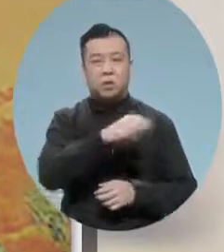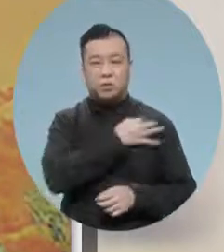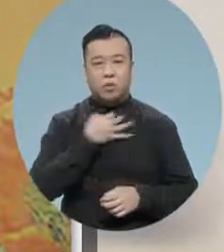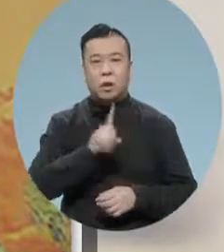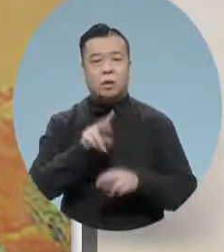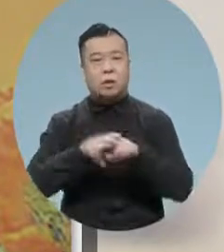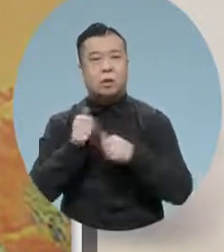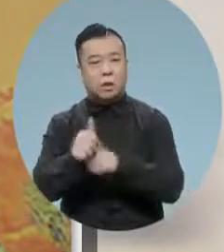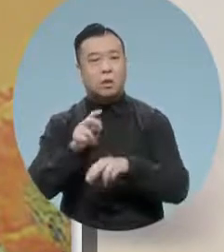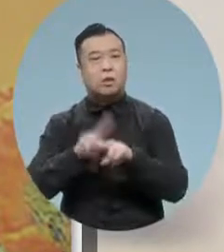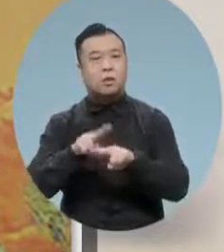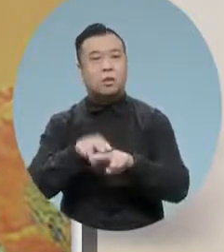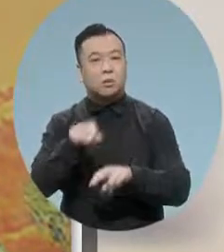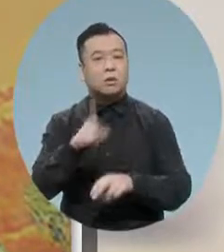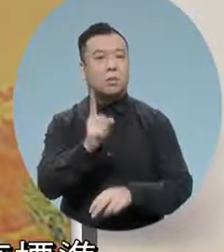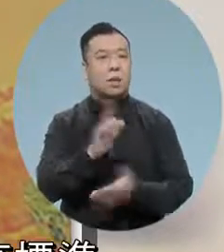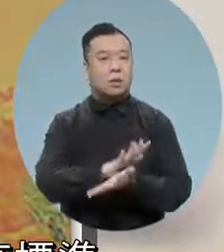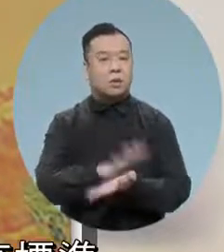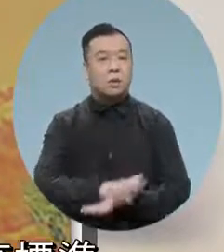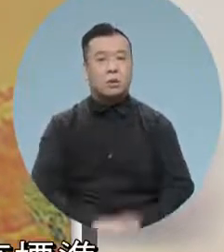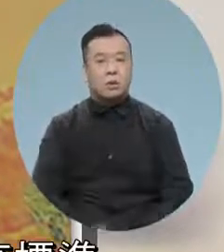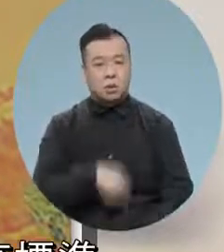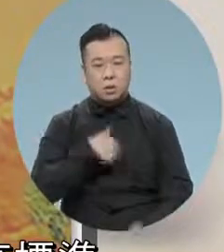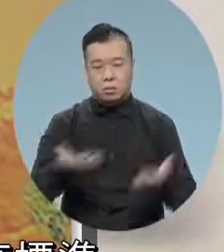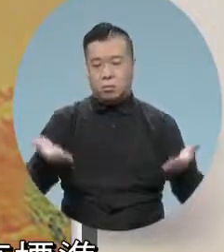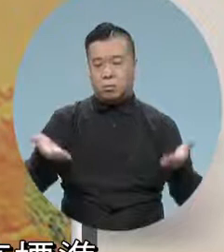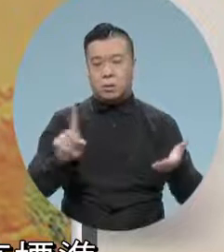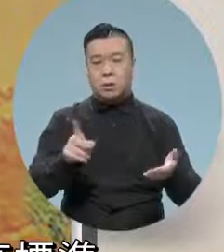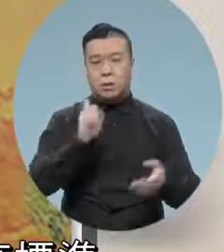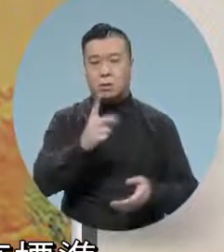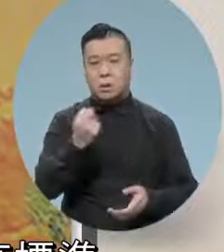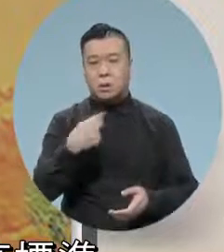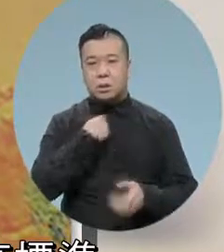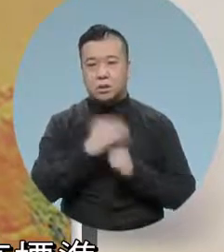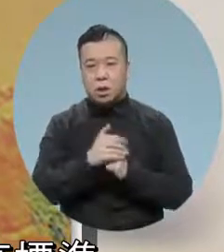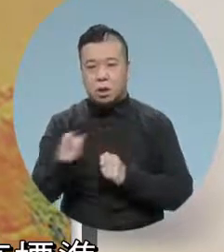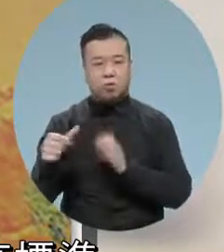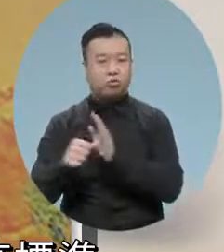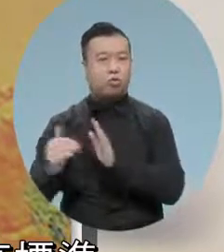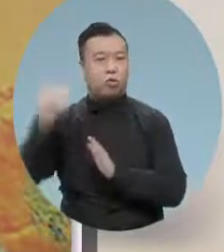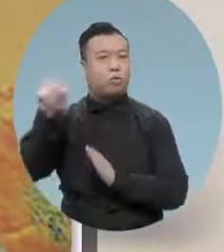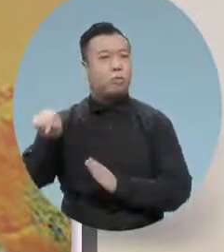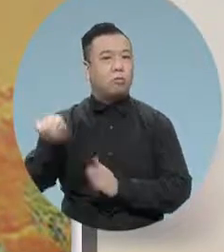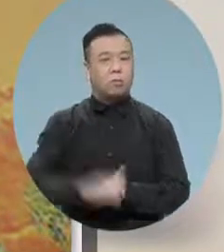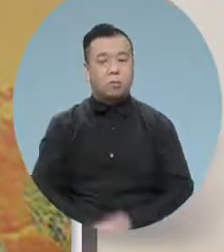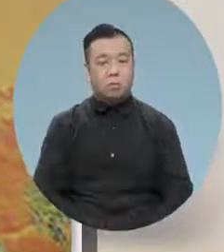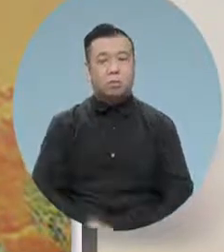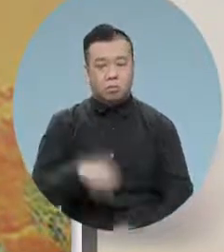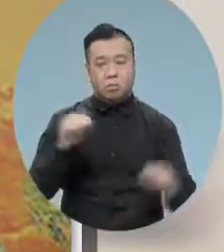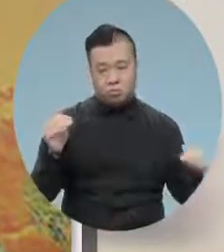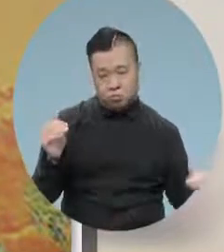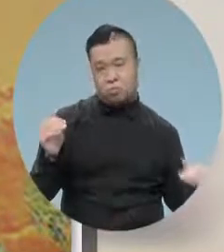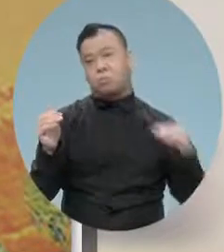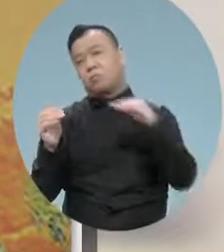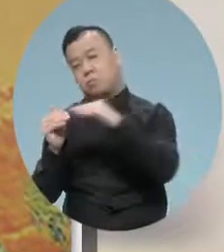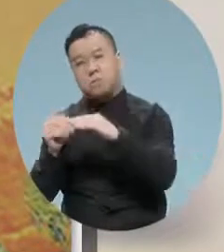跟中国标准是100年的。好了，在这里一称之下，120年的要求是属于最高的标准，因而呢，港